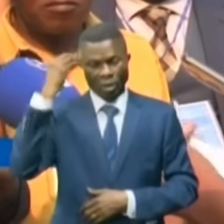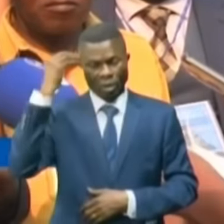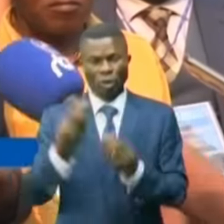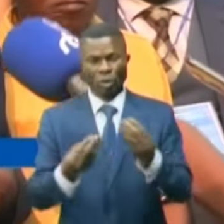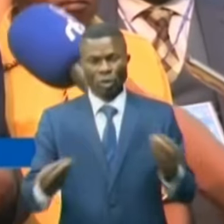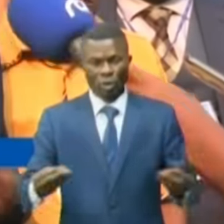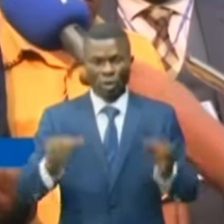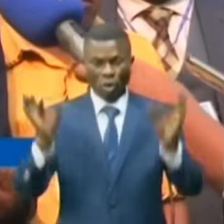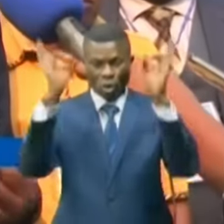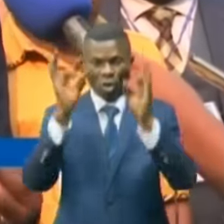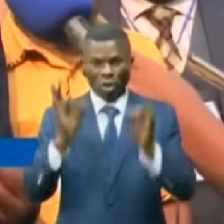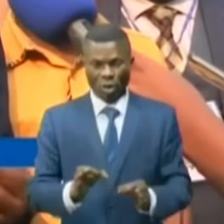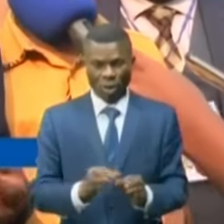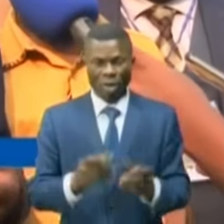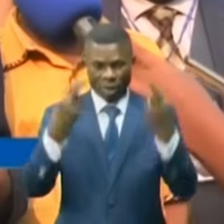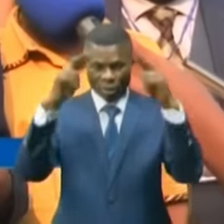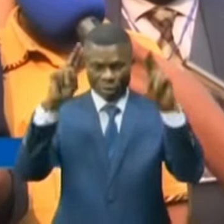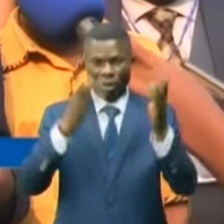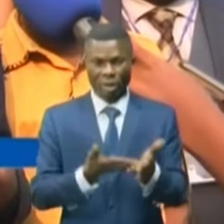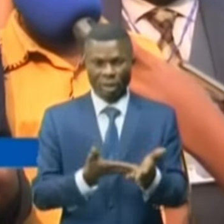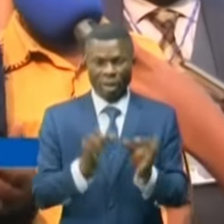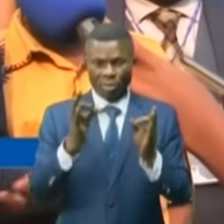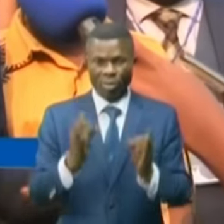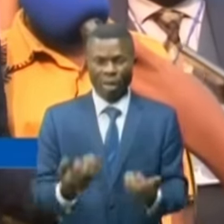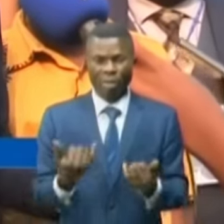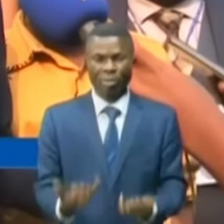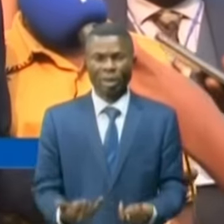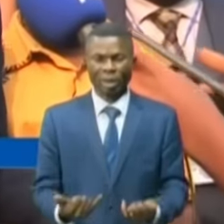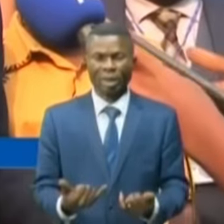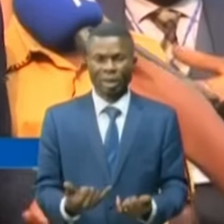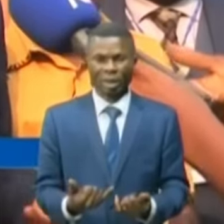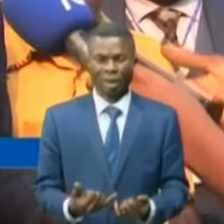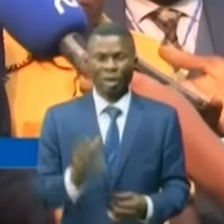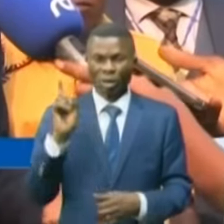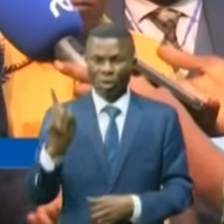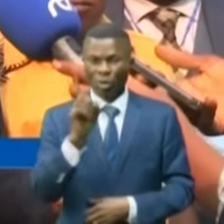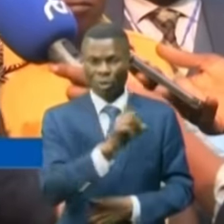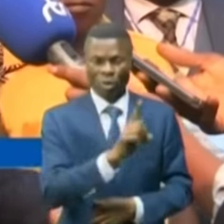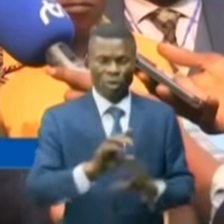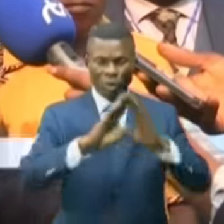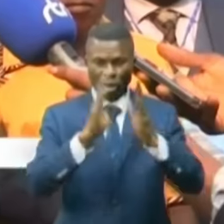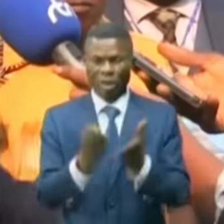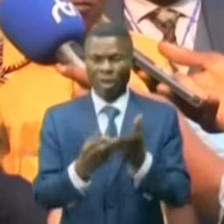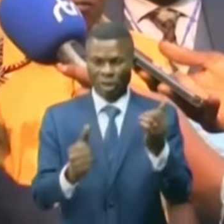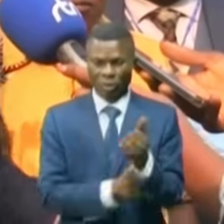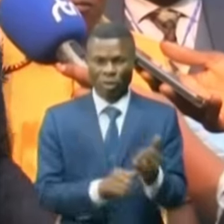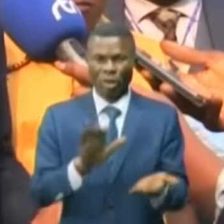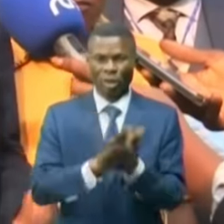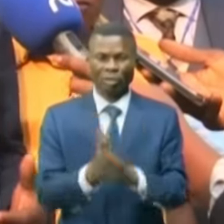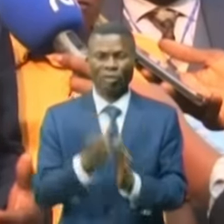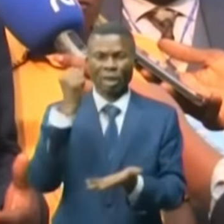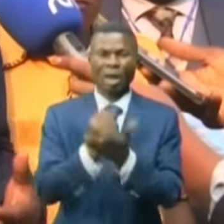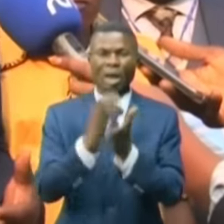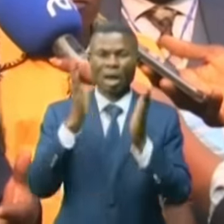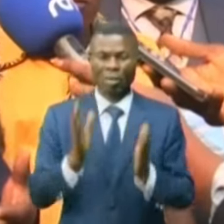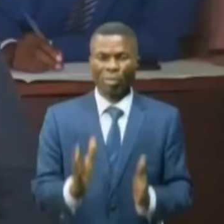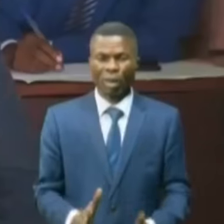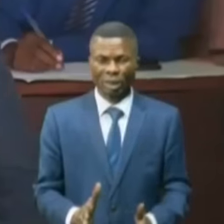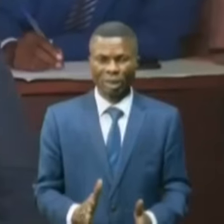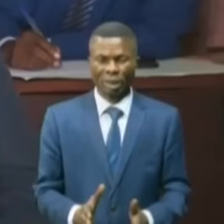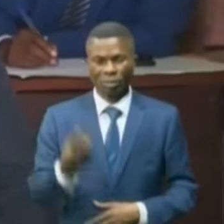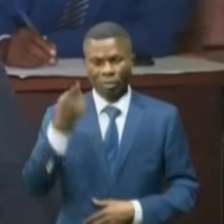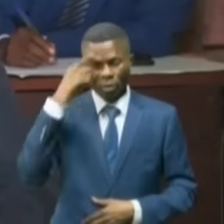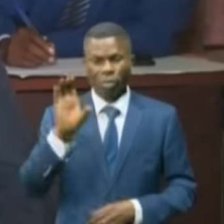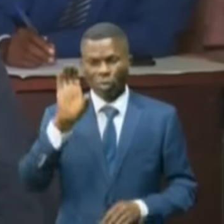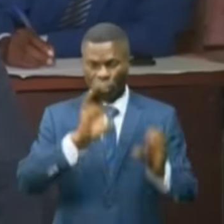résultats du colloque ont été atteints. Maintenant, c'est à chacun et à nous tous d'être les ambassadeurs de